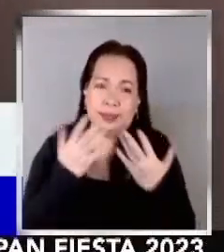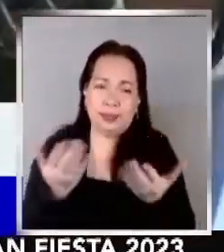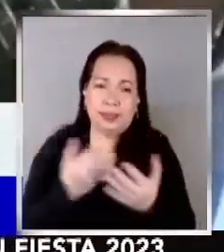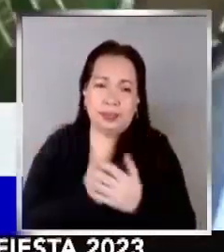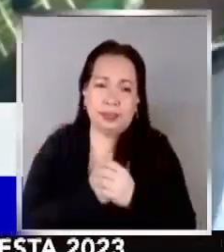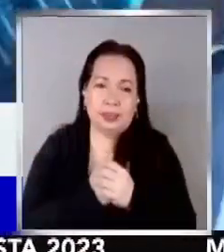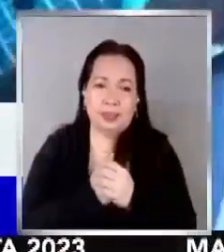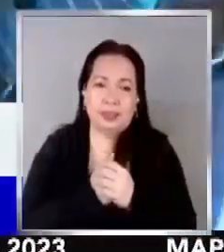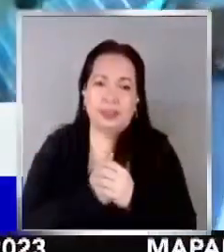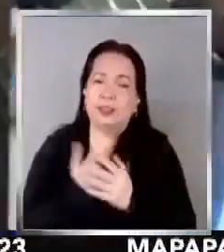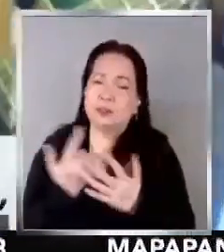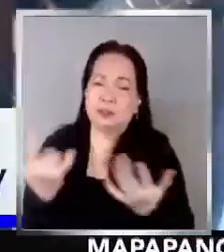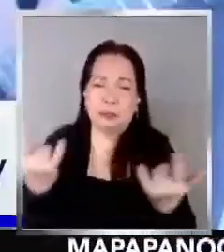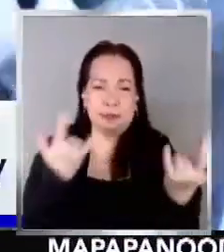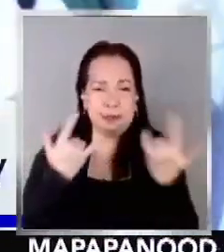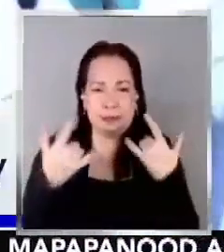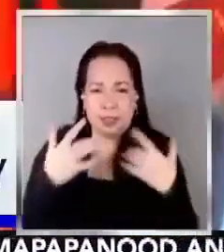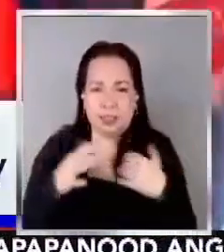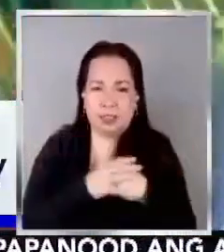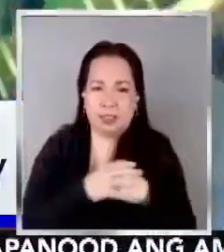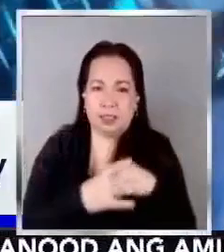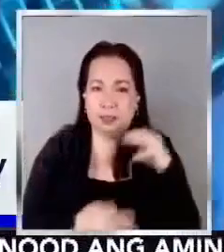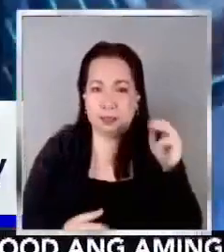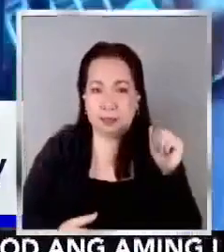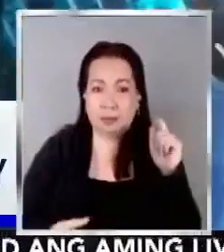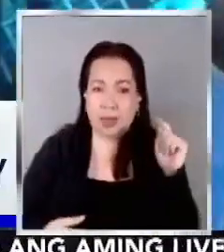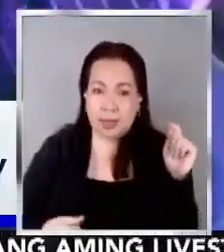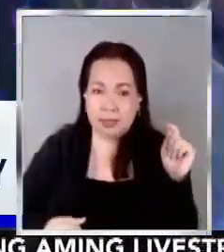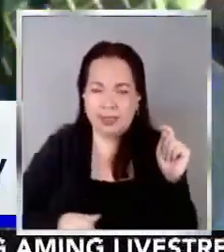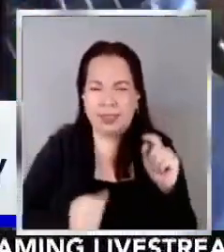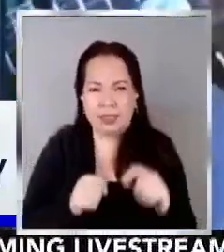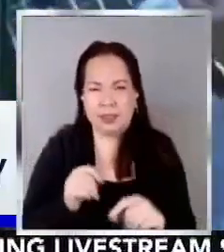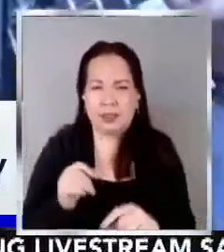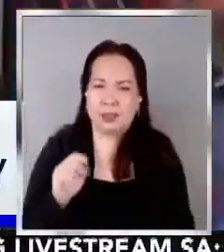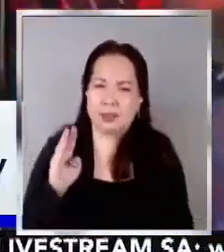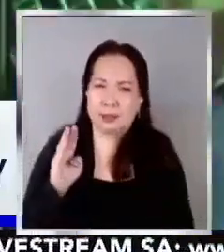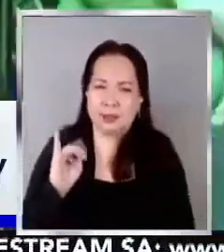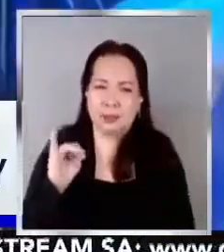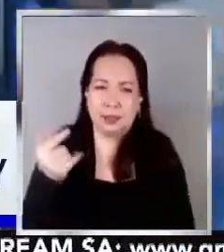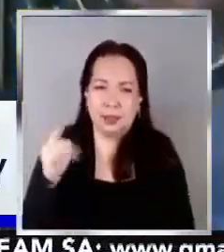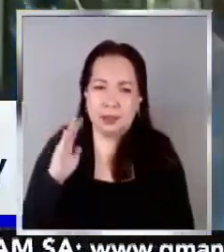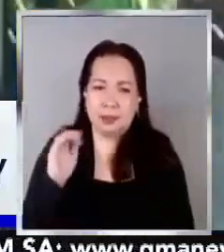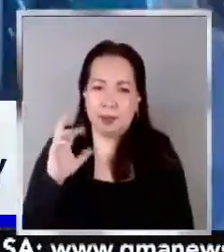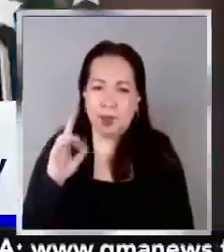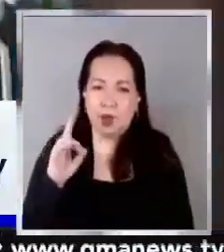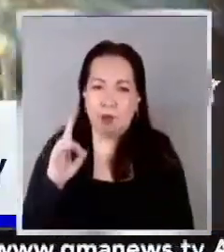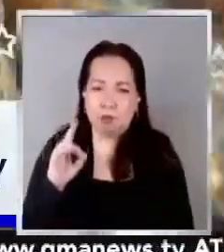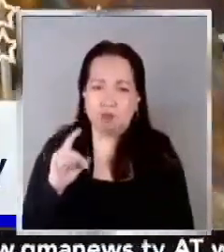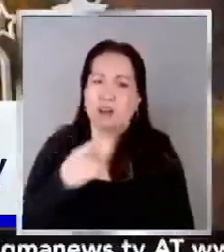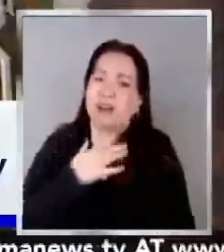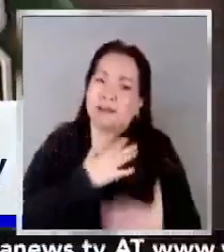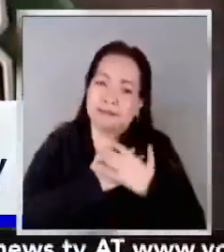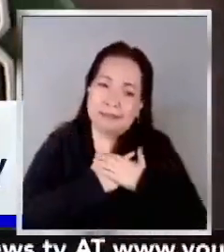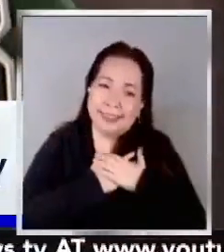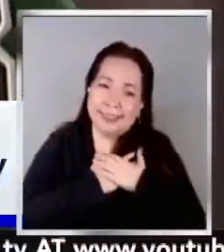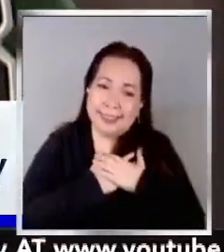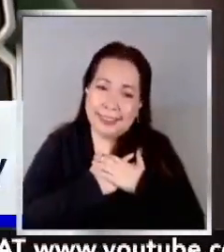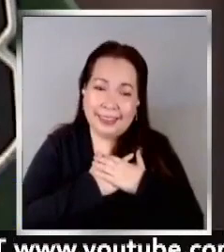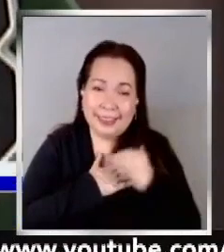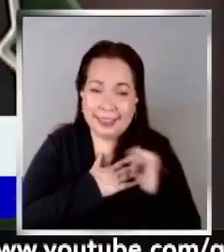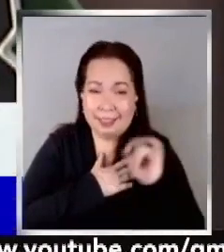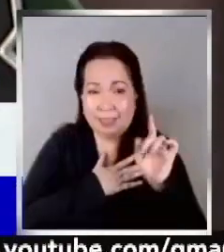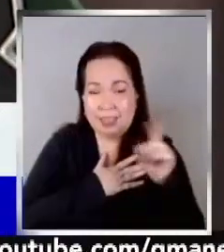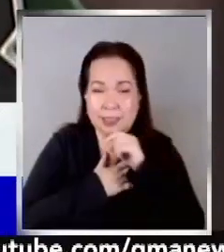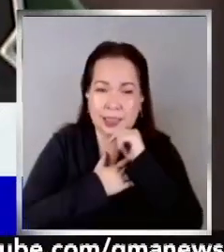nila. Matt Lozano as Big Bird. Hindi man nakakataba ng puso kasi pakiramdam ko